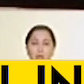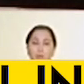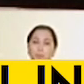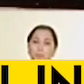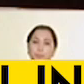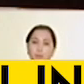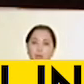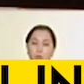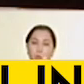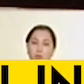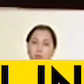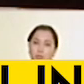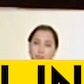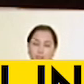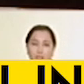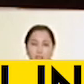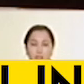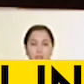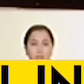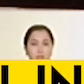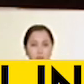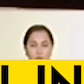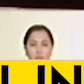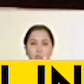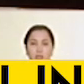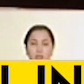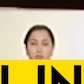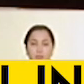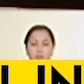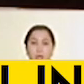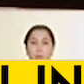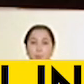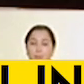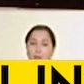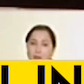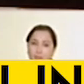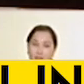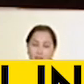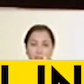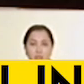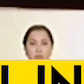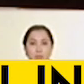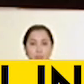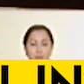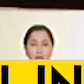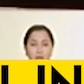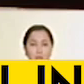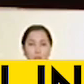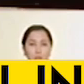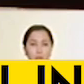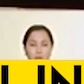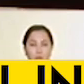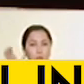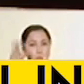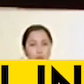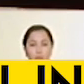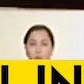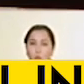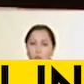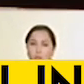kirib kelayotganda nishonlanadi. Bayram kirib kelishi bilan ko'pgina o'zbek